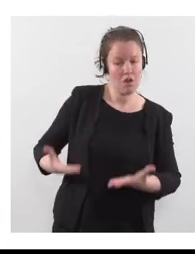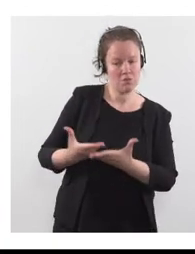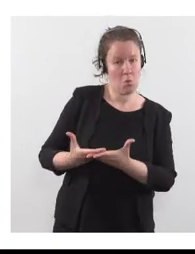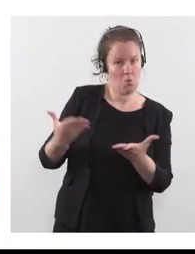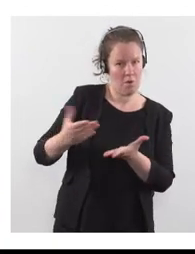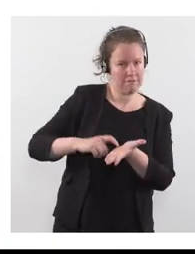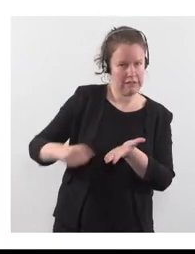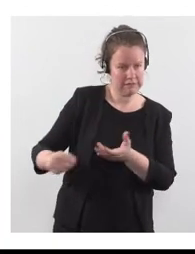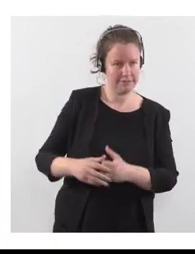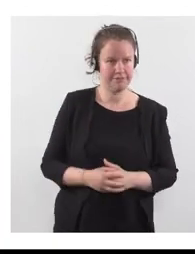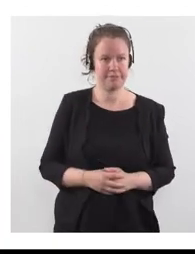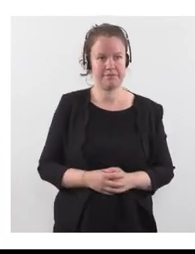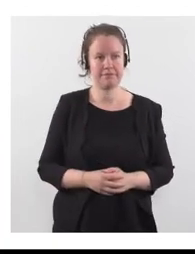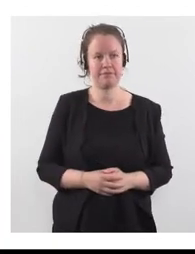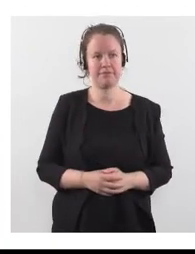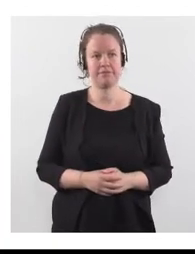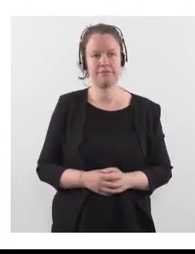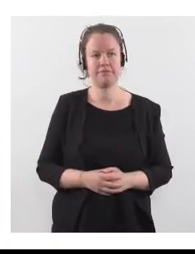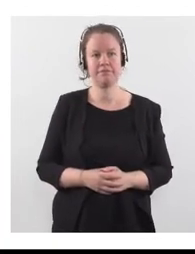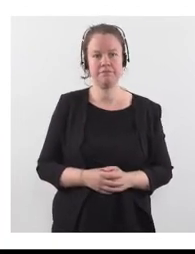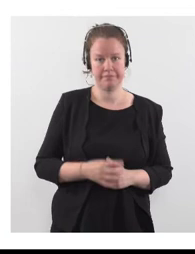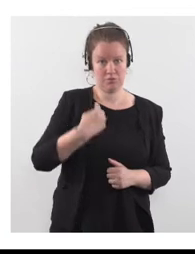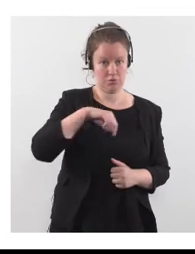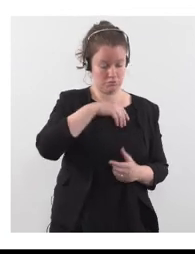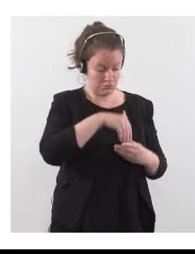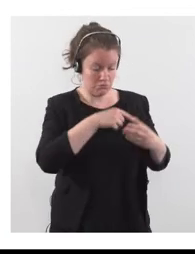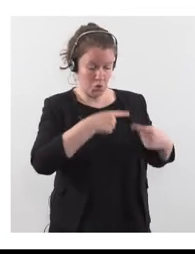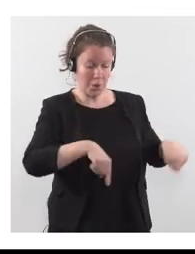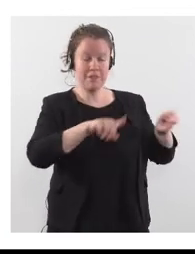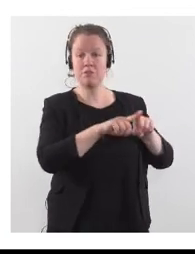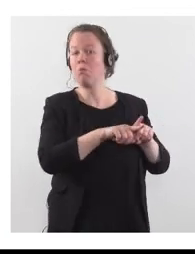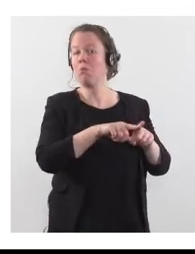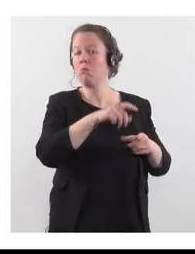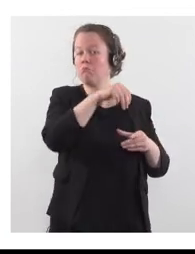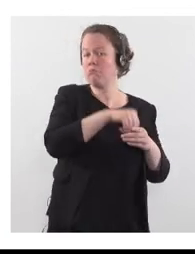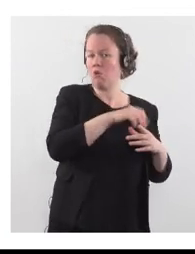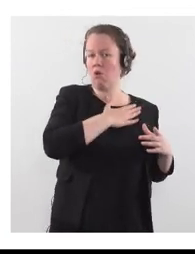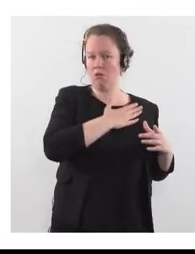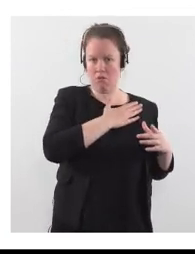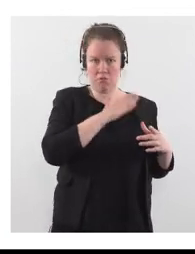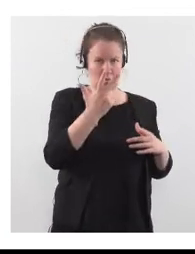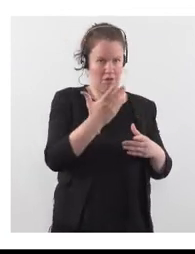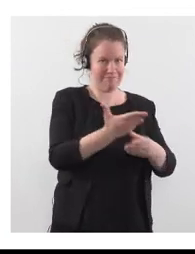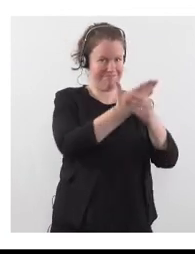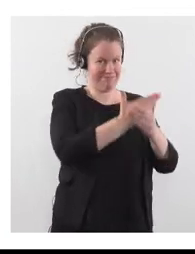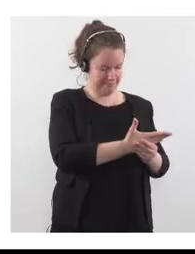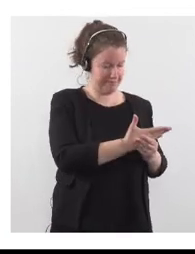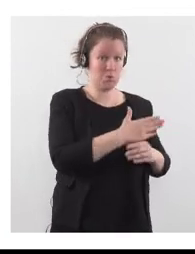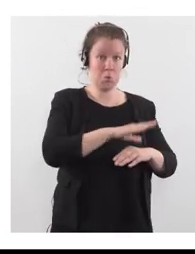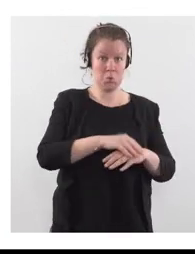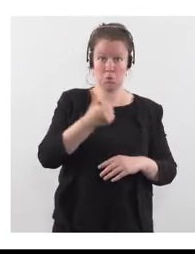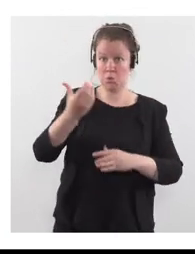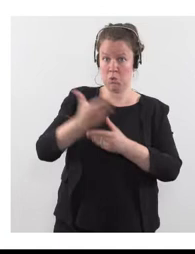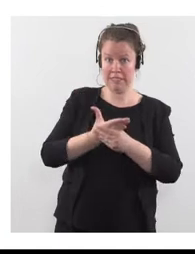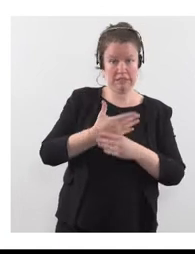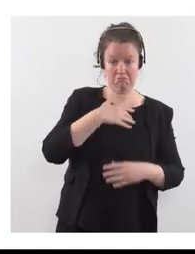nous les avons fait se présenter devant une commission, une sorte de tribunal, et l'un des cas a été refusé par